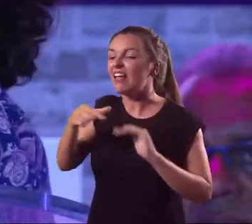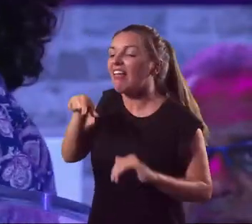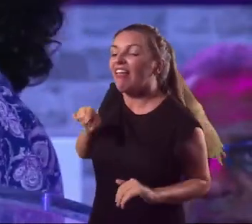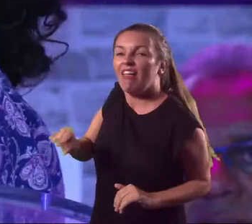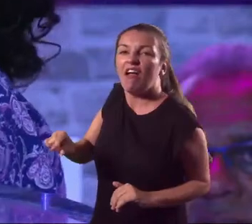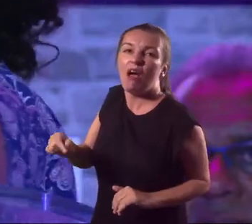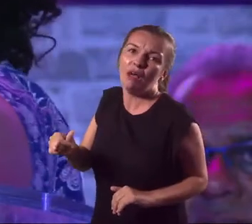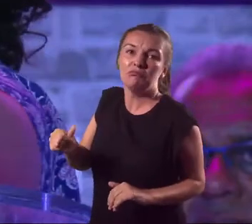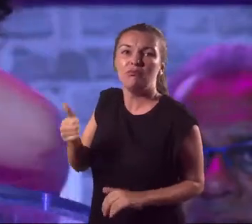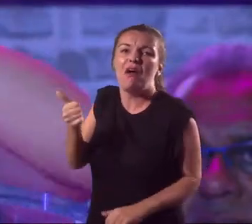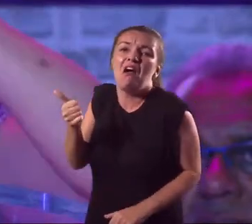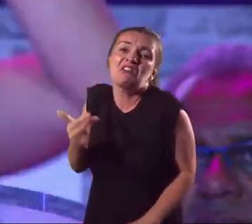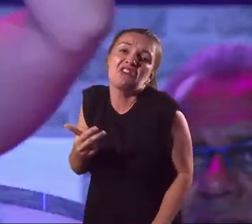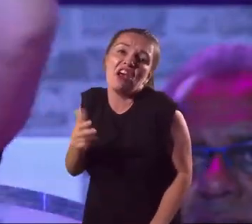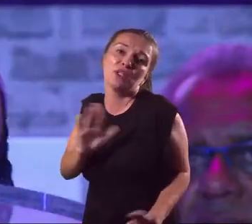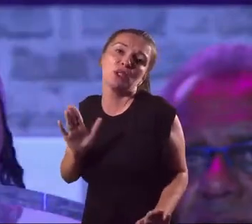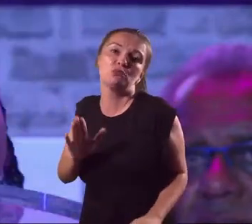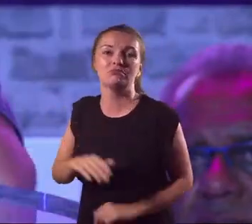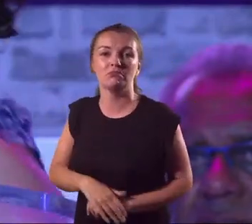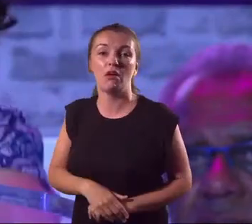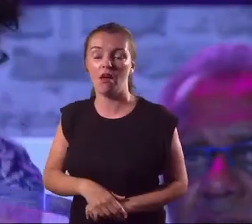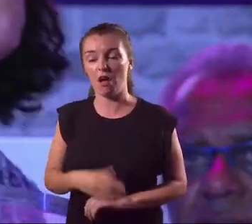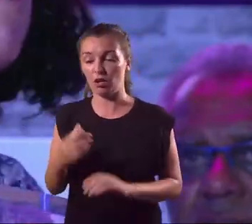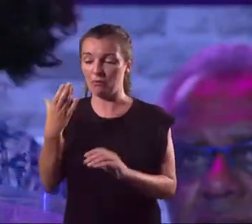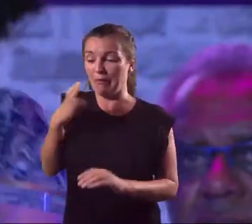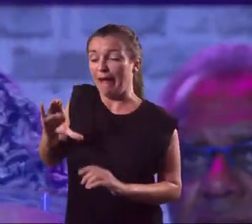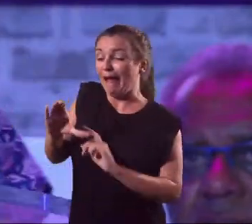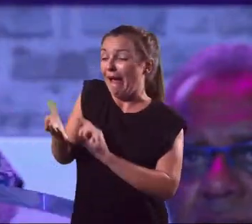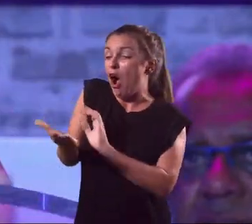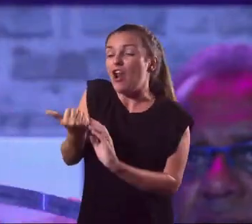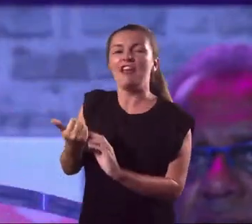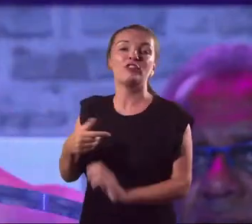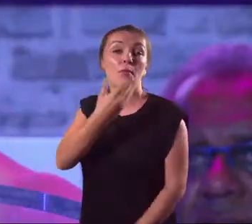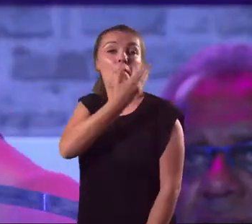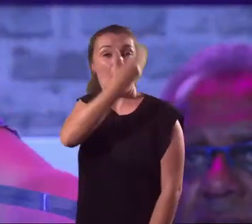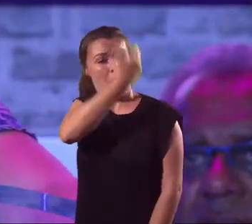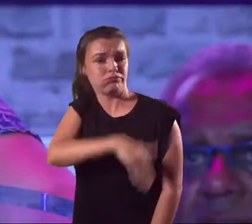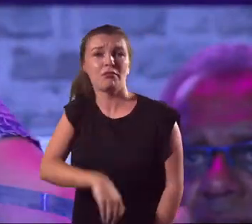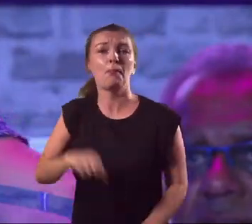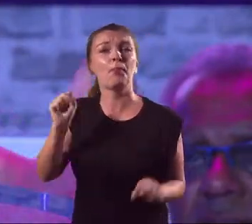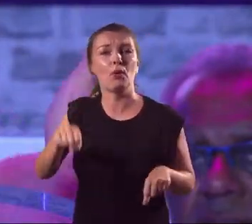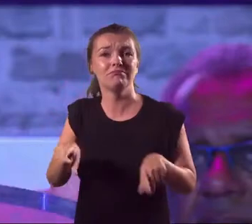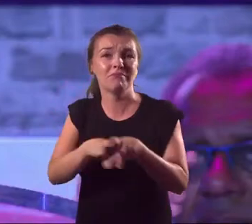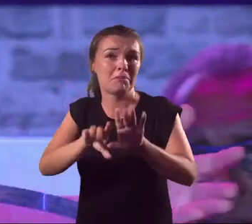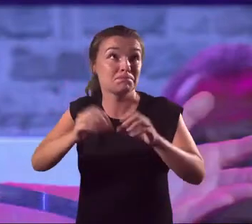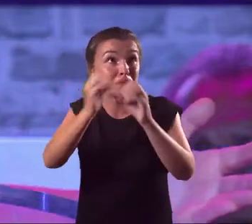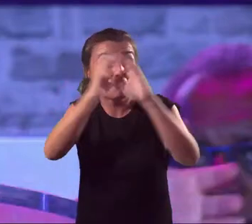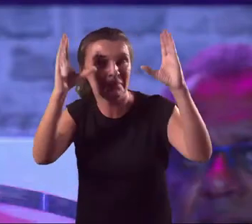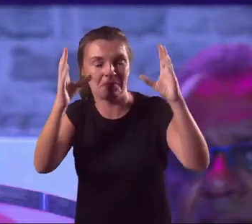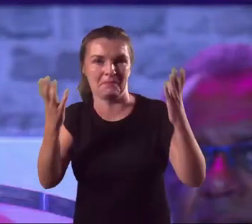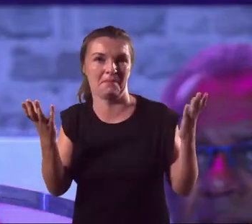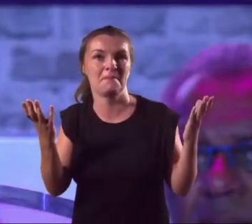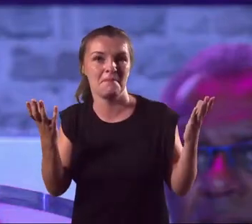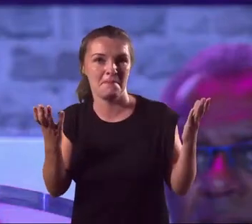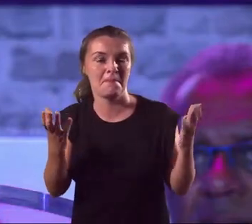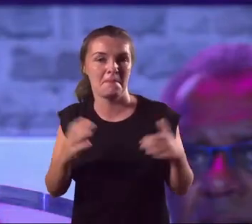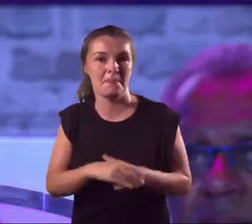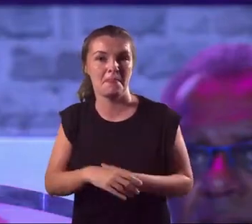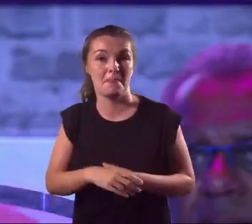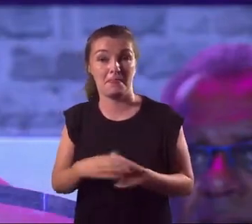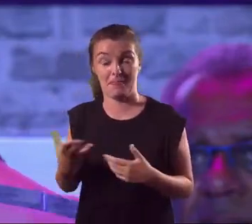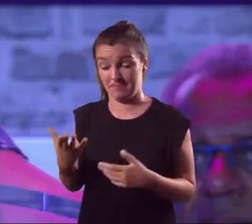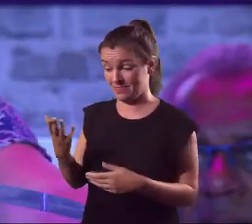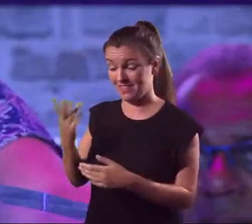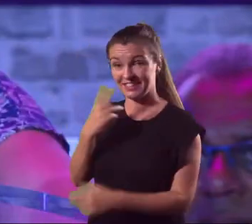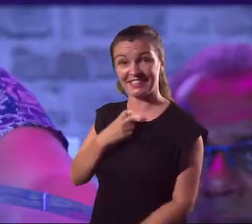Vous comptez que pour les 2 tiers, donc on va vous amputer là, le bras droit, comme ça. Voilà la manière dont ils voient